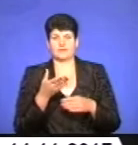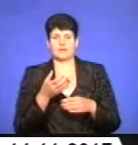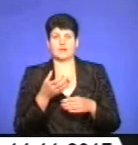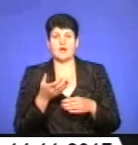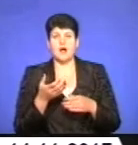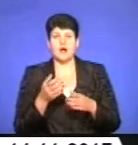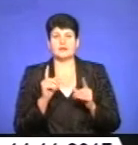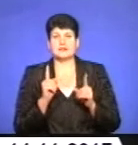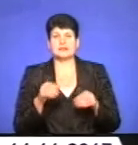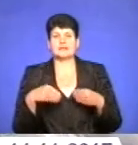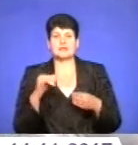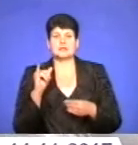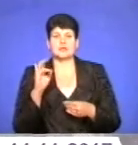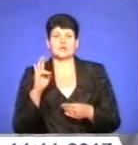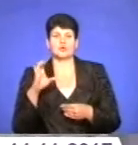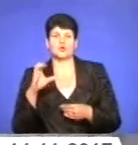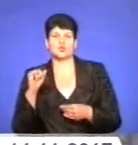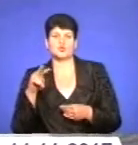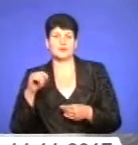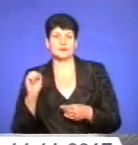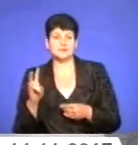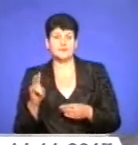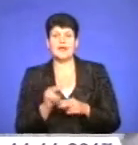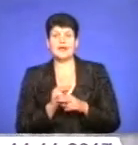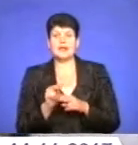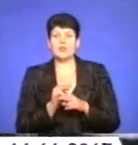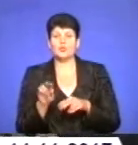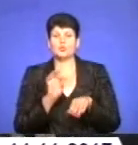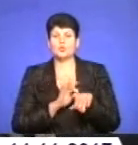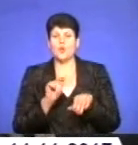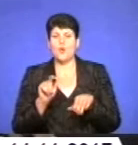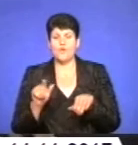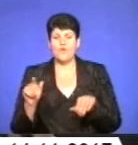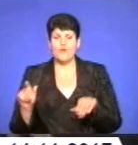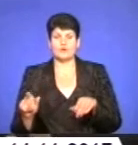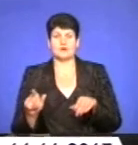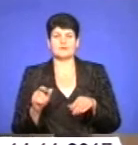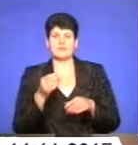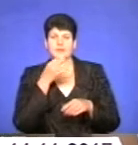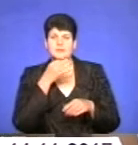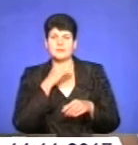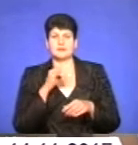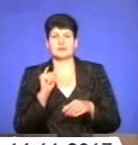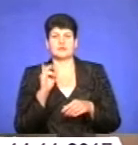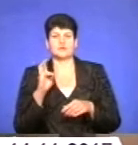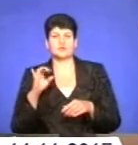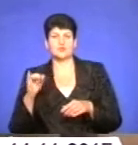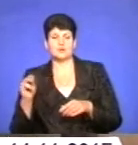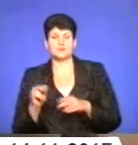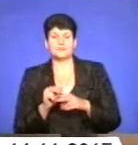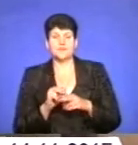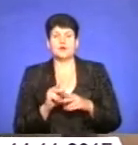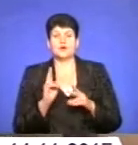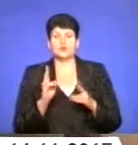тільки видається інсулін. Лікують хворих на цукровий діабет таблетками та інсулінотерапією. На Тернопільщині людей, які потребують